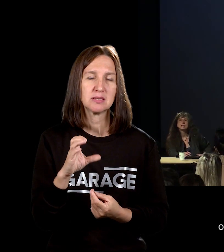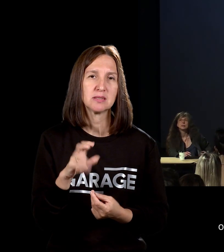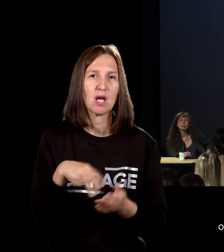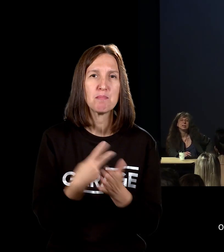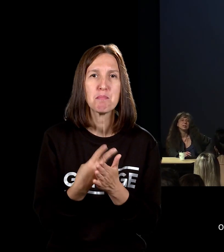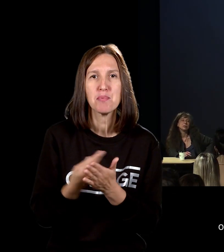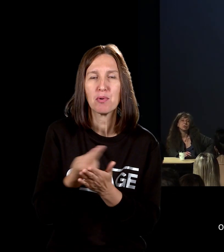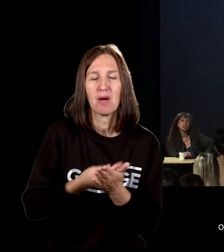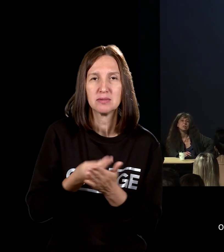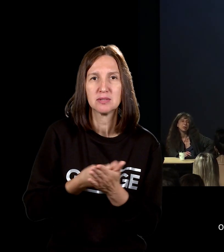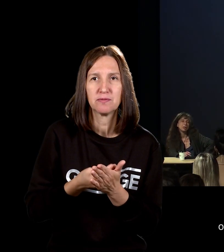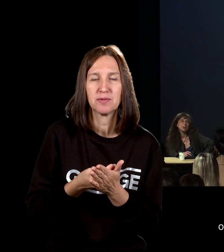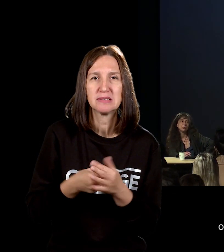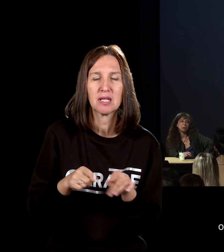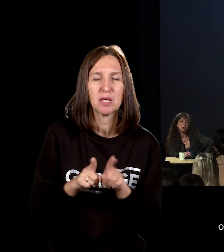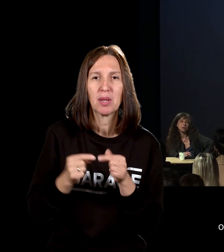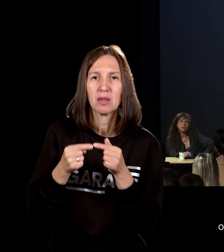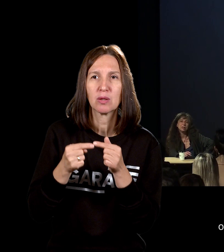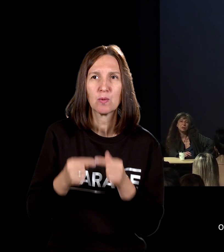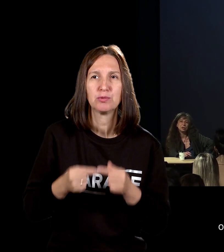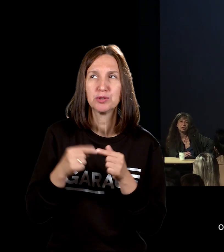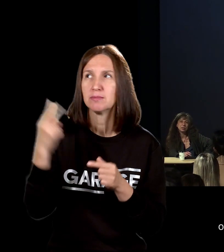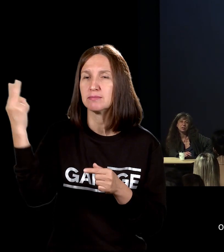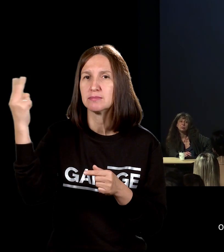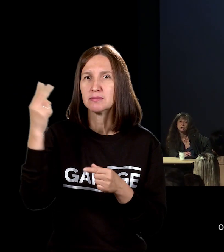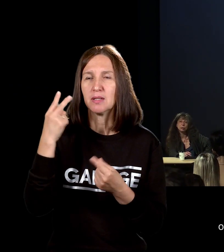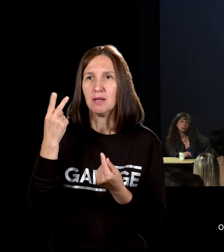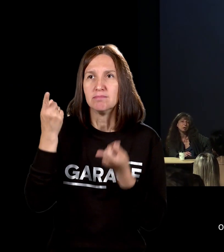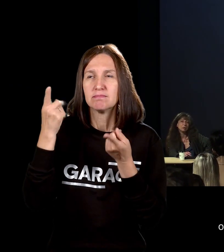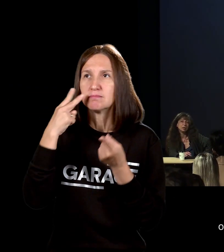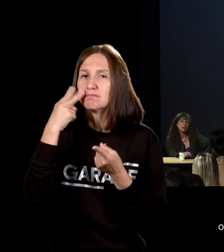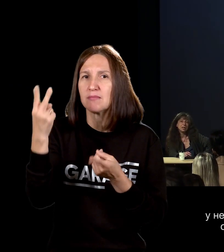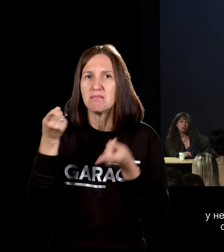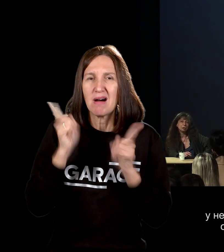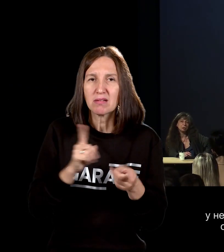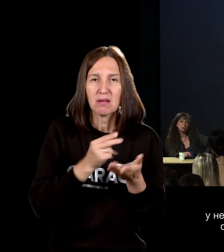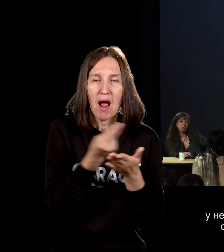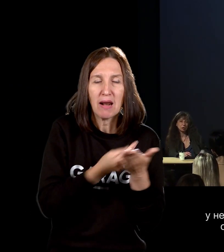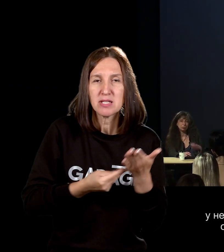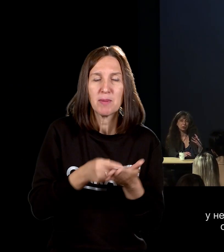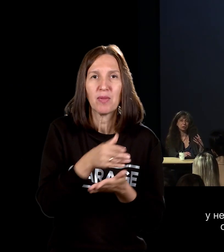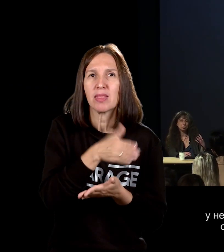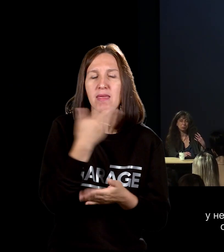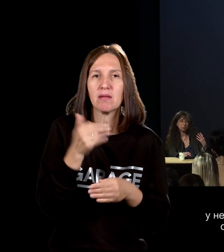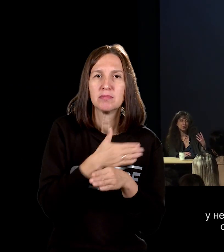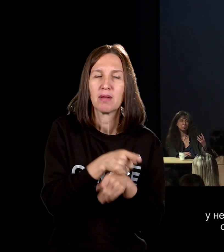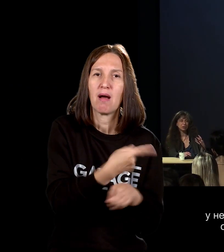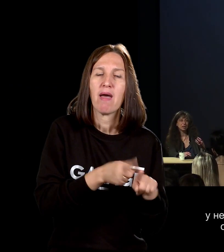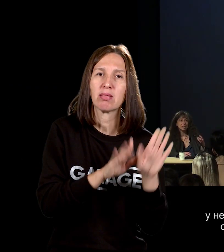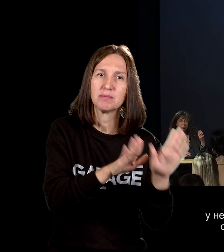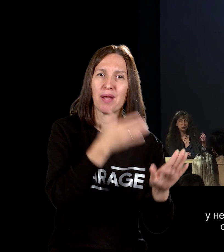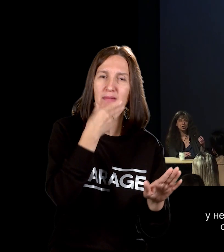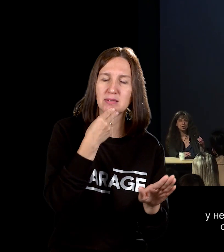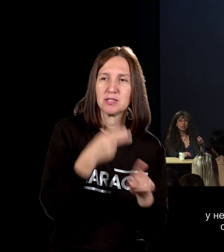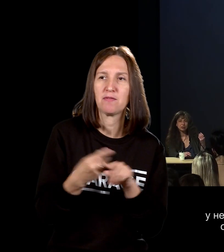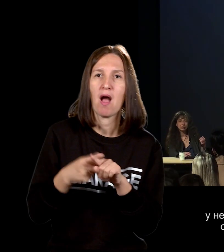отображает вот с этой самой жадным реализмом, который не делит вещи на красивые и уродливые, но в котором есть вот эта